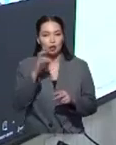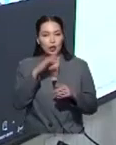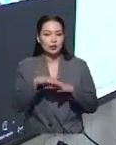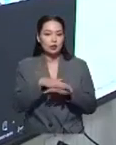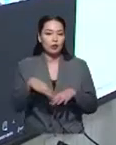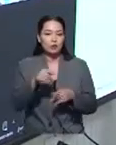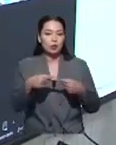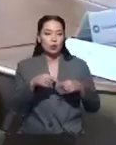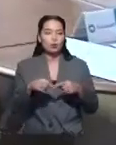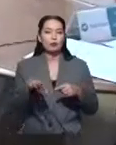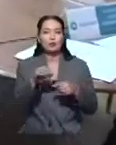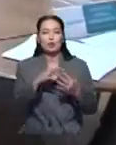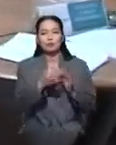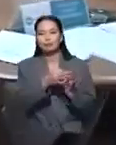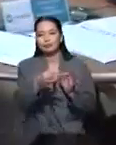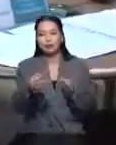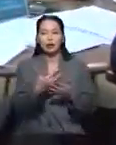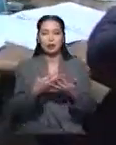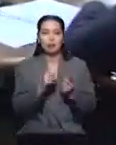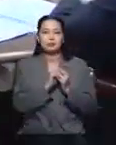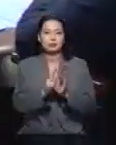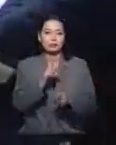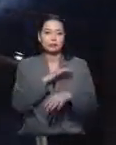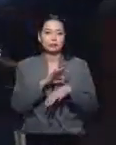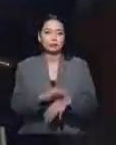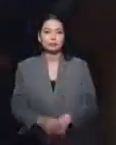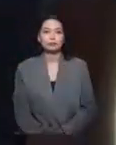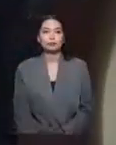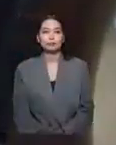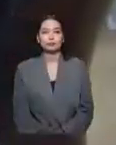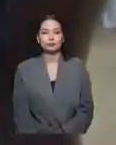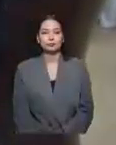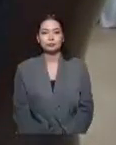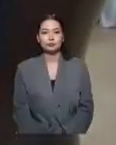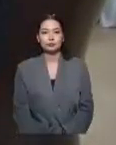всех уровней и населением. Дильназ Насикинова, Сауле Сейсбек, Ернур Калелов, Астана Таймс.